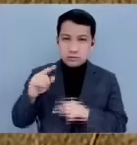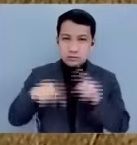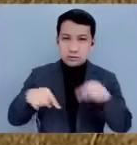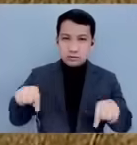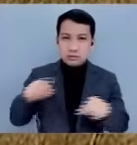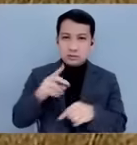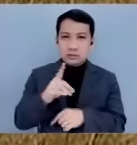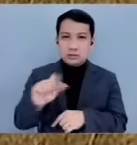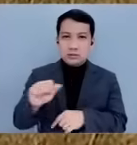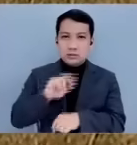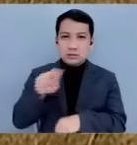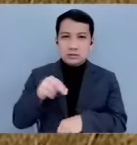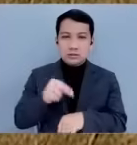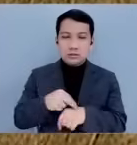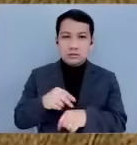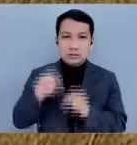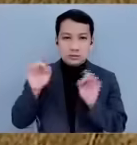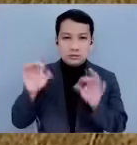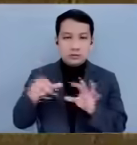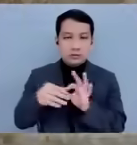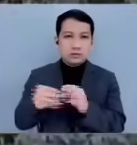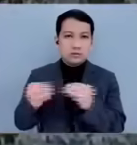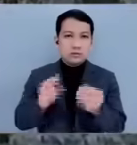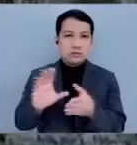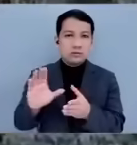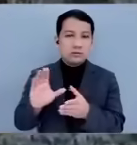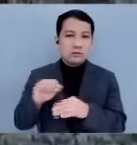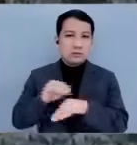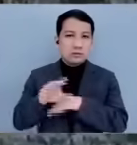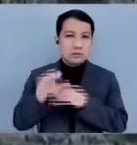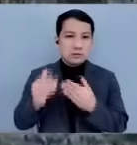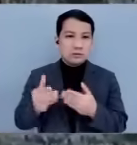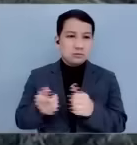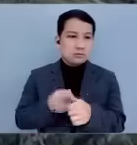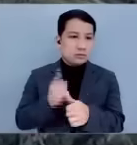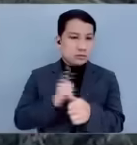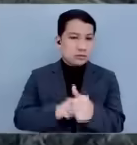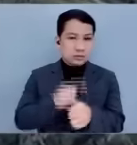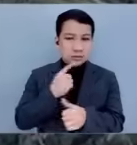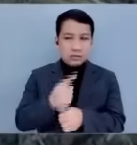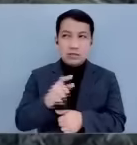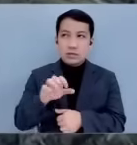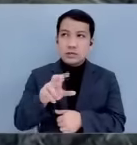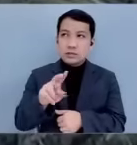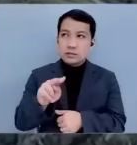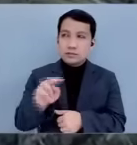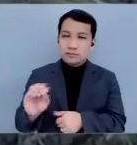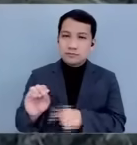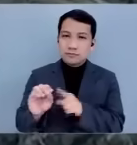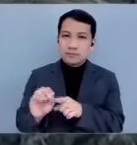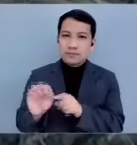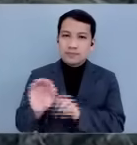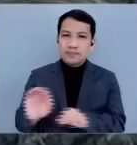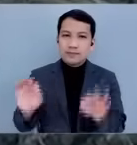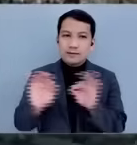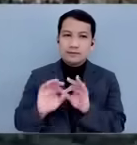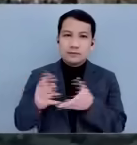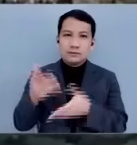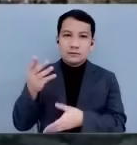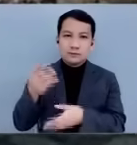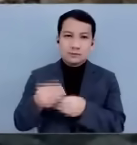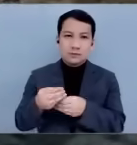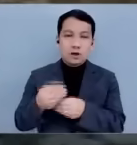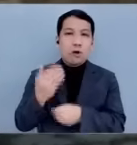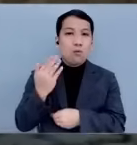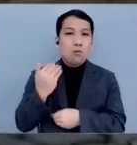National Disaster Risk Reduction and Management Council, nauna nang sinabi ng El Nino Task Force na maaari pa yung madagdagan dahil